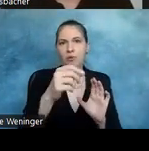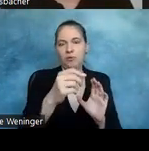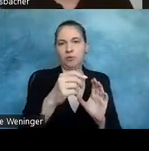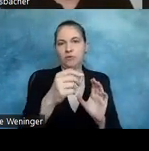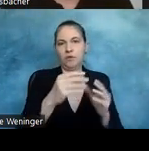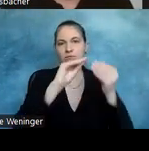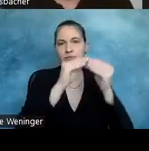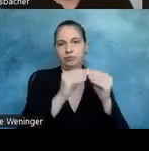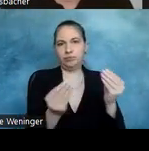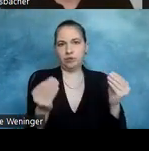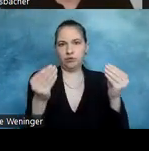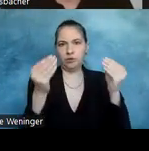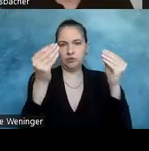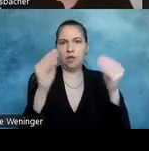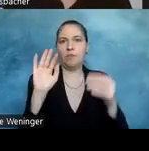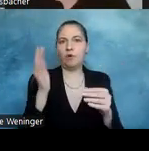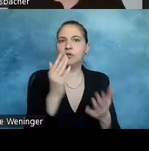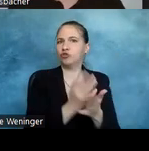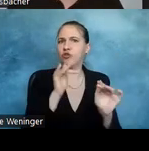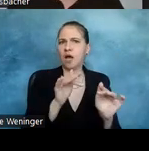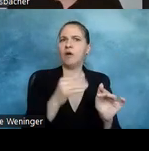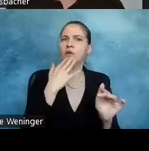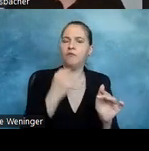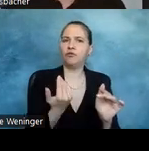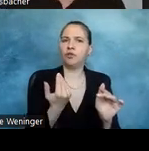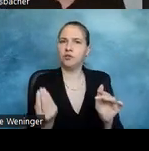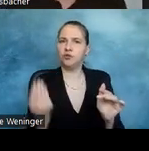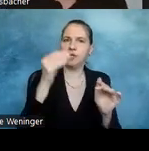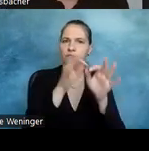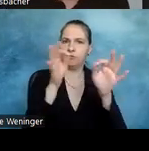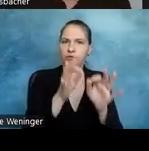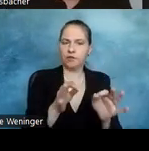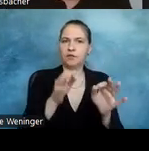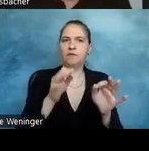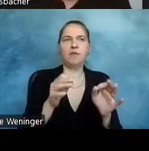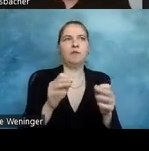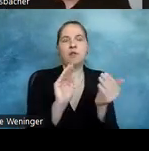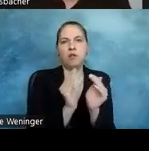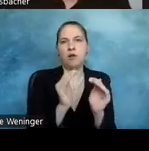zusätzliche Funktionalität in den Browser reinzubekommen. Also ja, ein kleines Programm, das man starten kann.